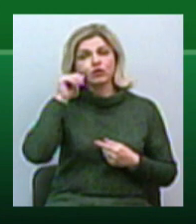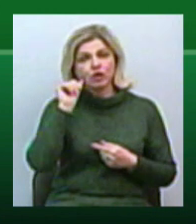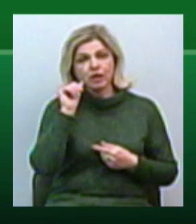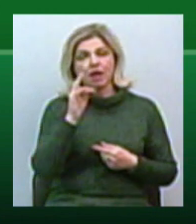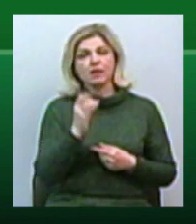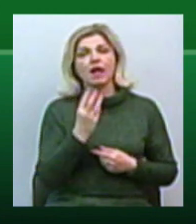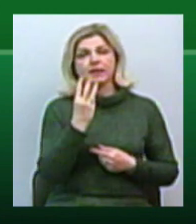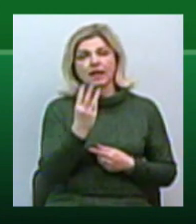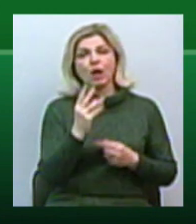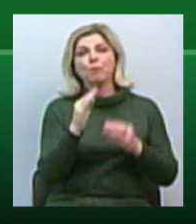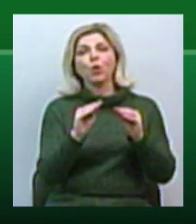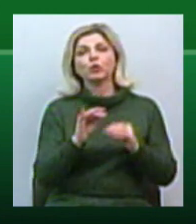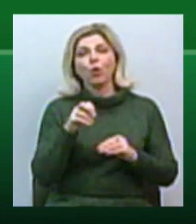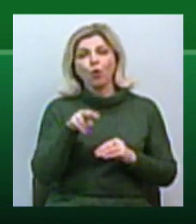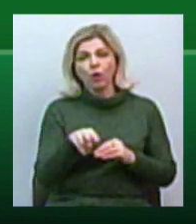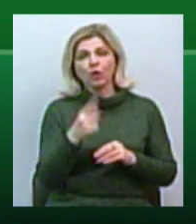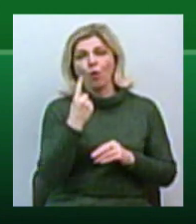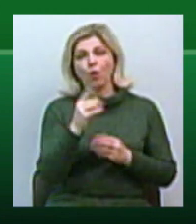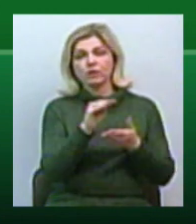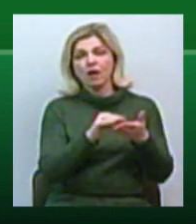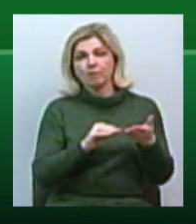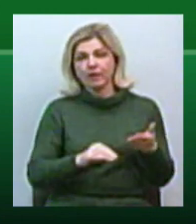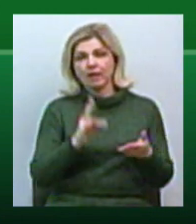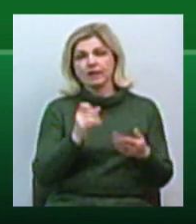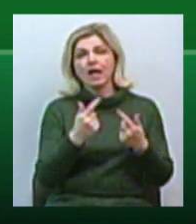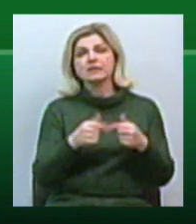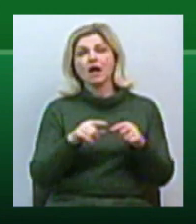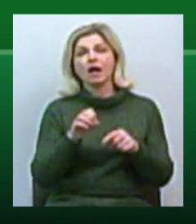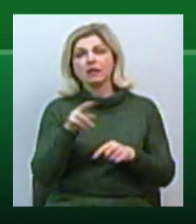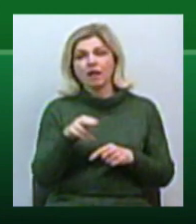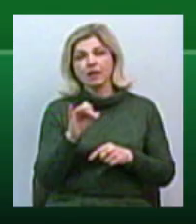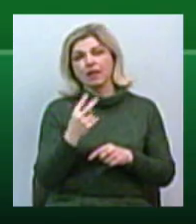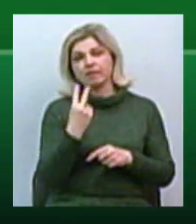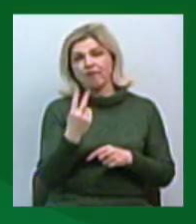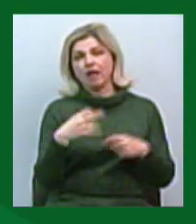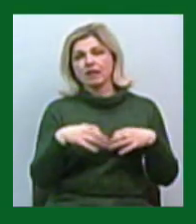3 протоколи. Один з них складений на заклад і 2 на транспорт.